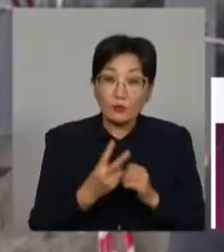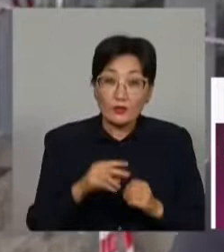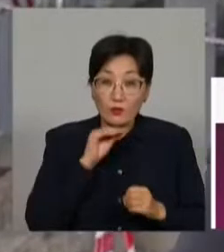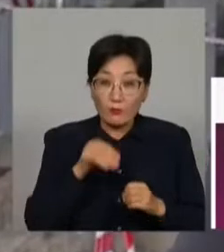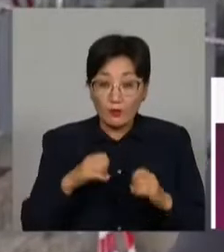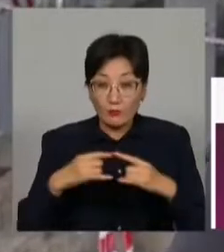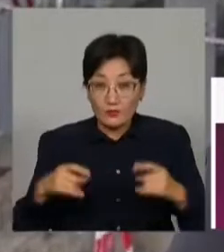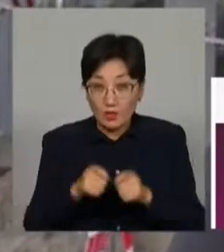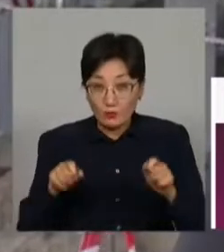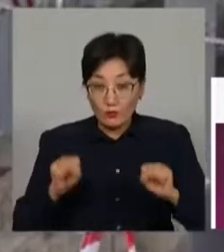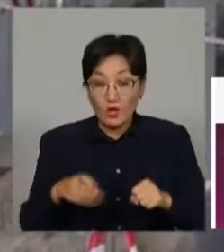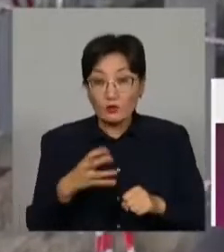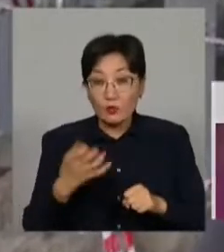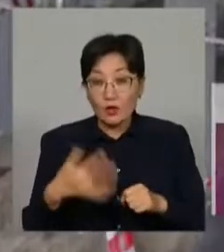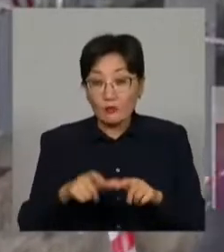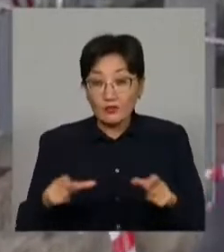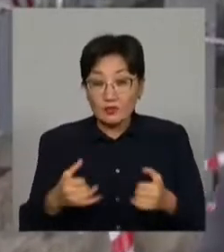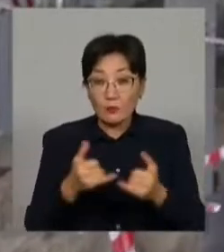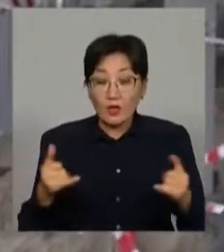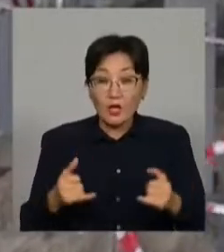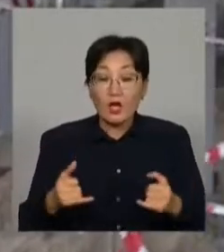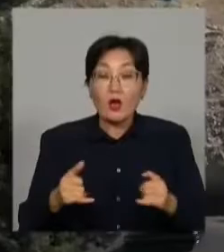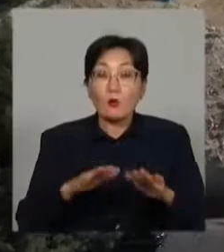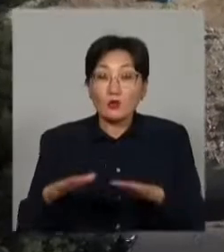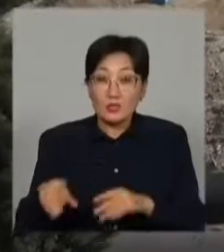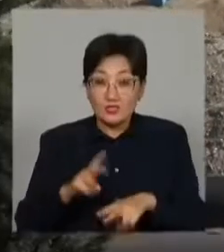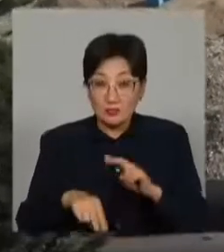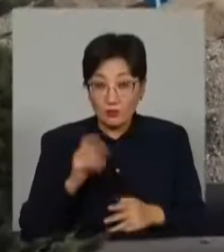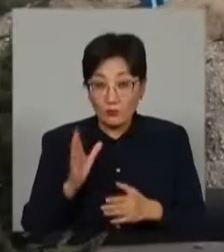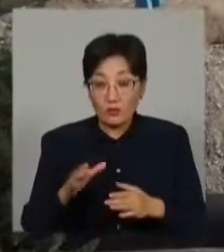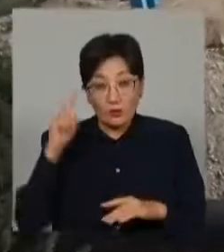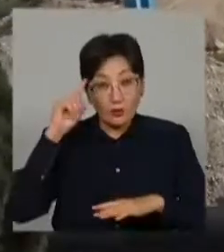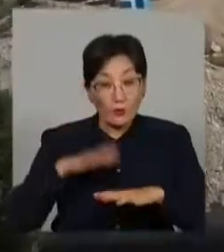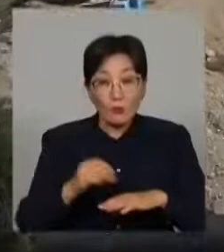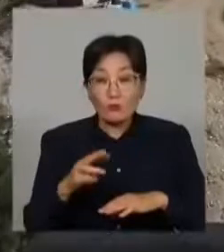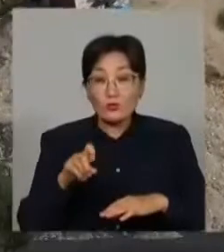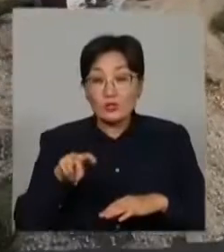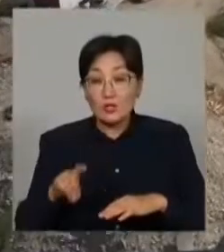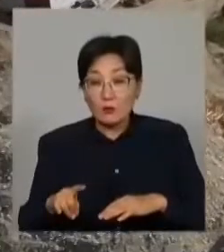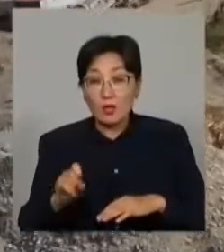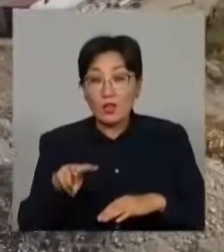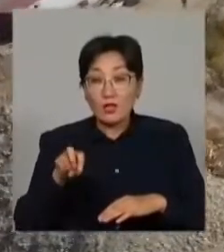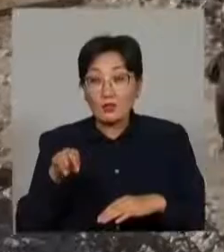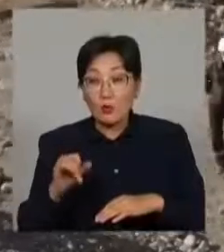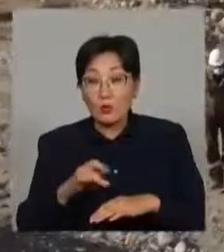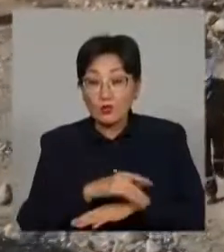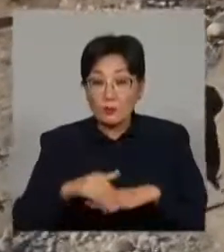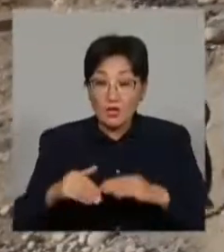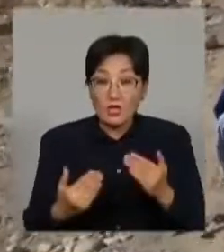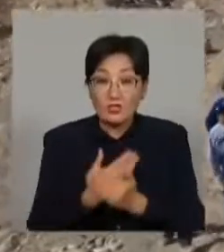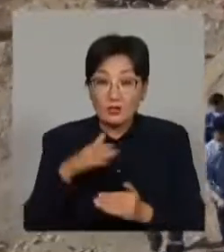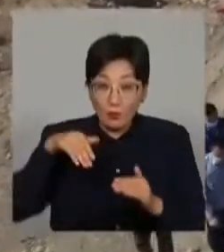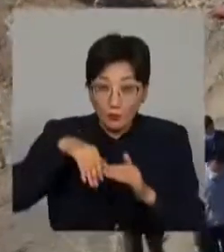үстел құруға болады. 450 адамға арналған трибуналар жасалады. Сондай ақ әкім Момышұлы көшесінен Алатау көшесіне дейінгі жаңа